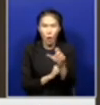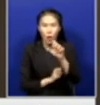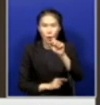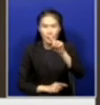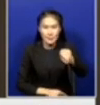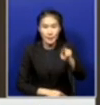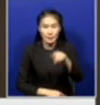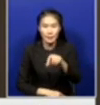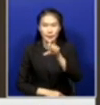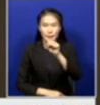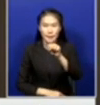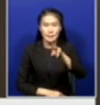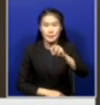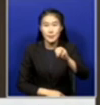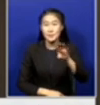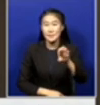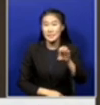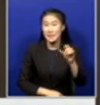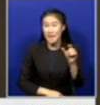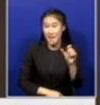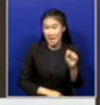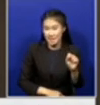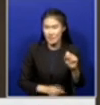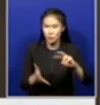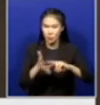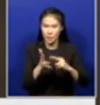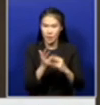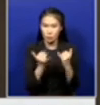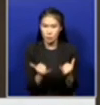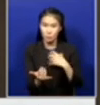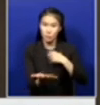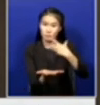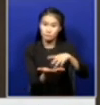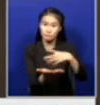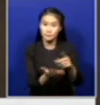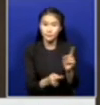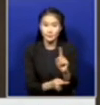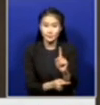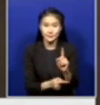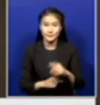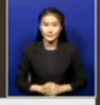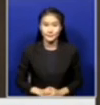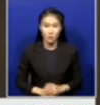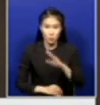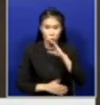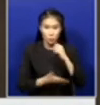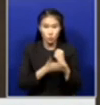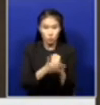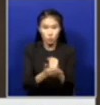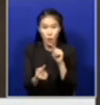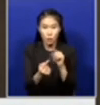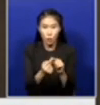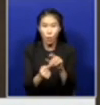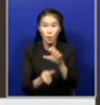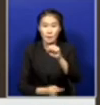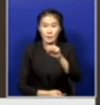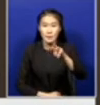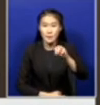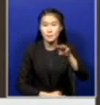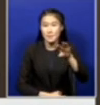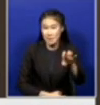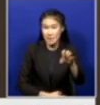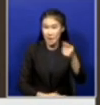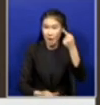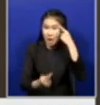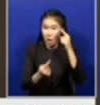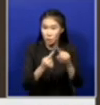นแหละครับผมต้องเรียนว่าการช่วยเหลือให้ SME ให้เข้าถึง